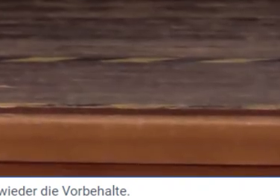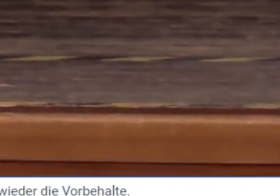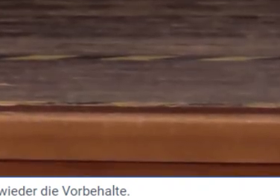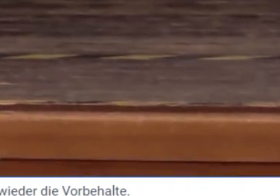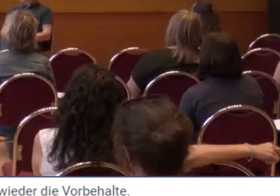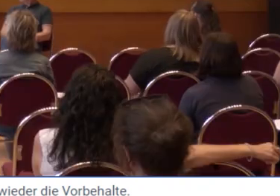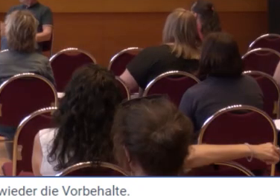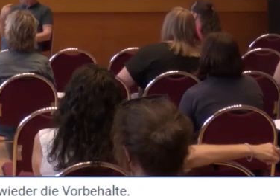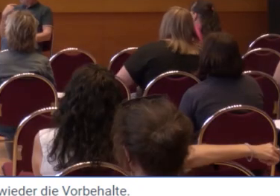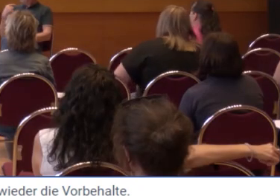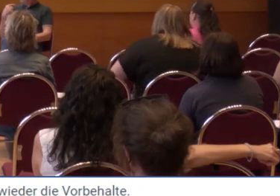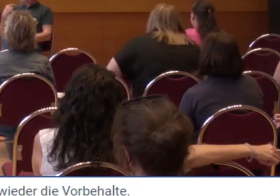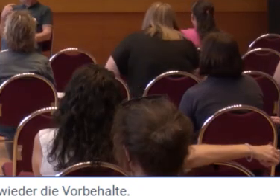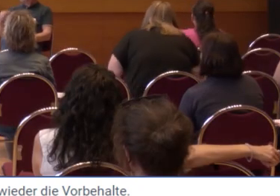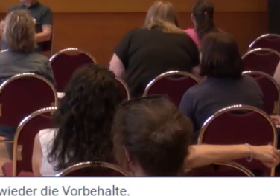drin